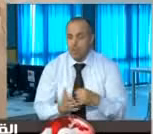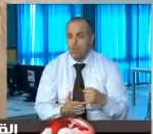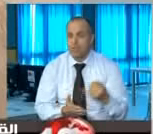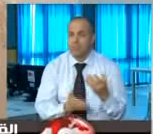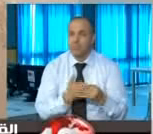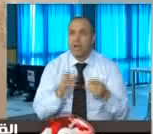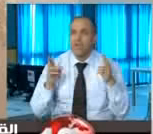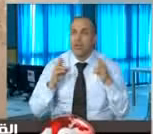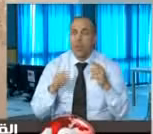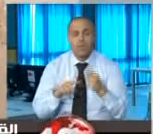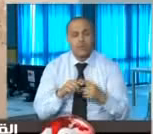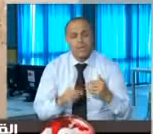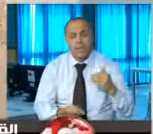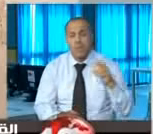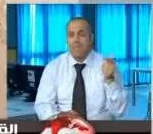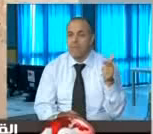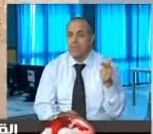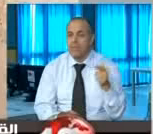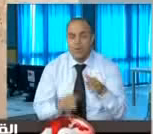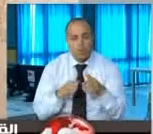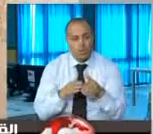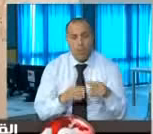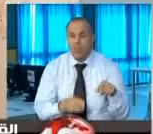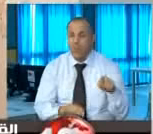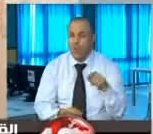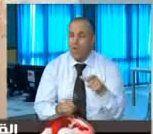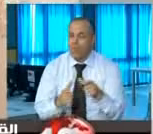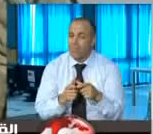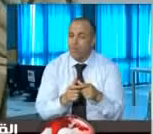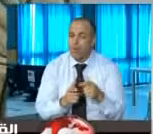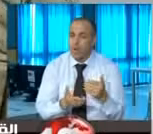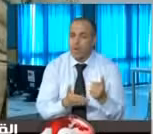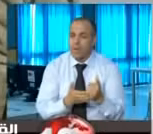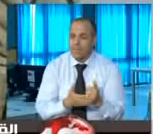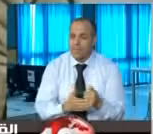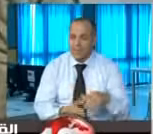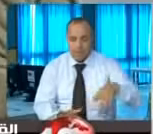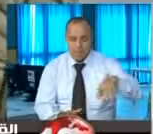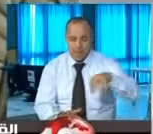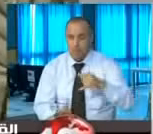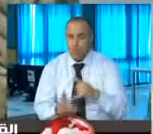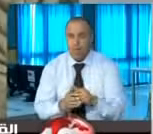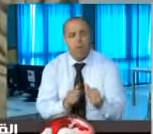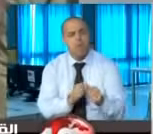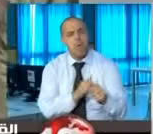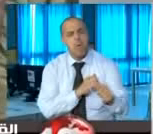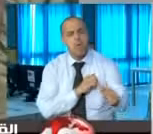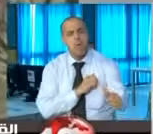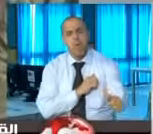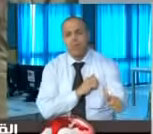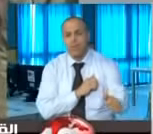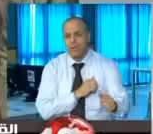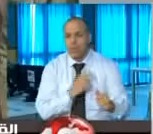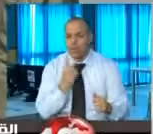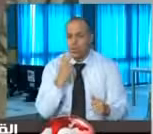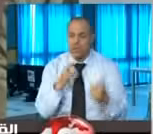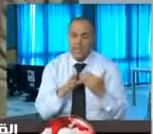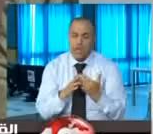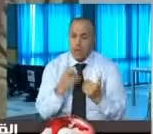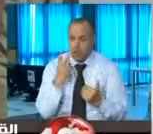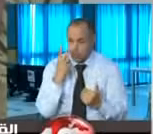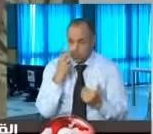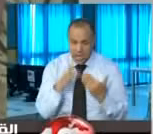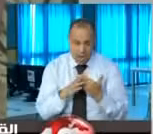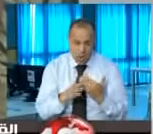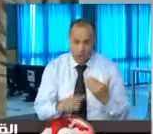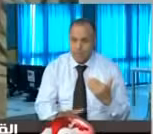التنمية وطالبوا بتوفير المؤسسات الحيوية بجهتهم. المنطقة المقسمات منعزلة تماما، زوز مدارس هذه، فزوز